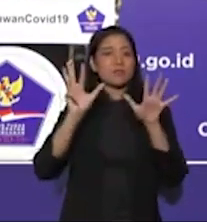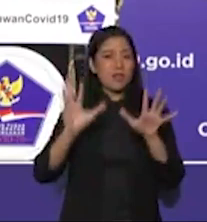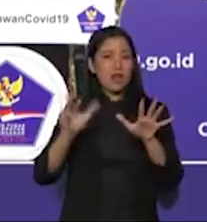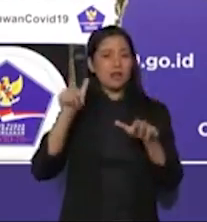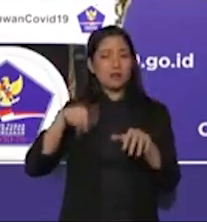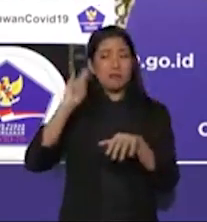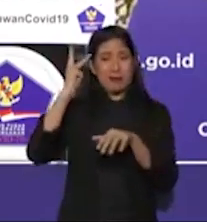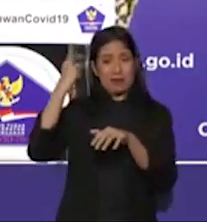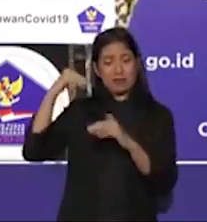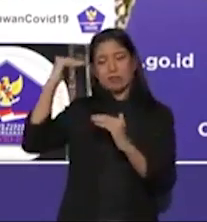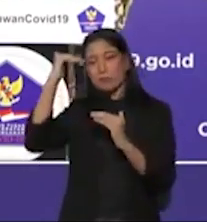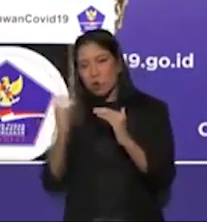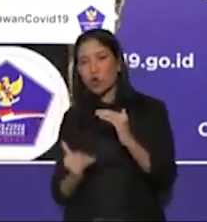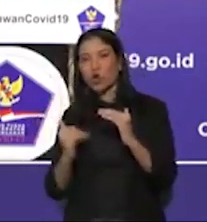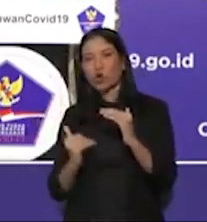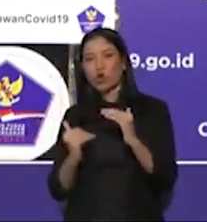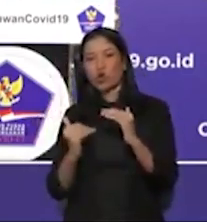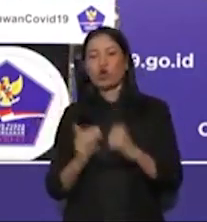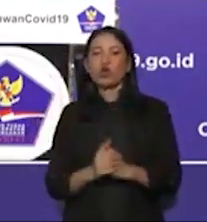sembuh